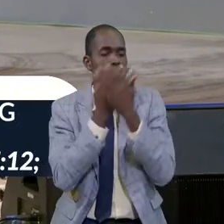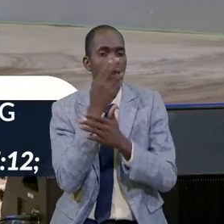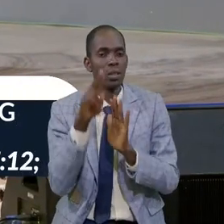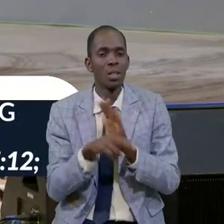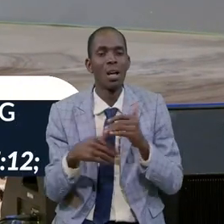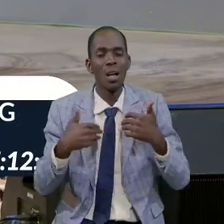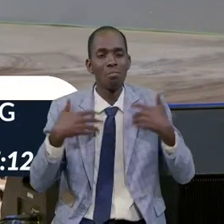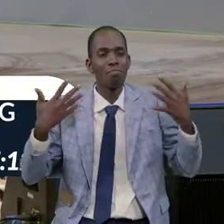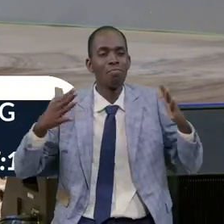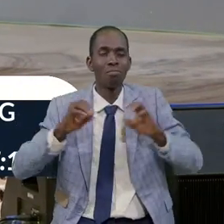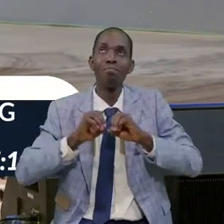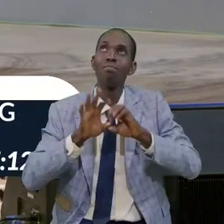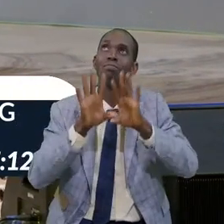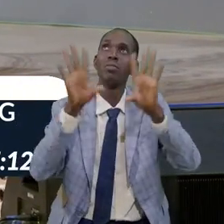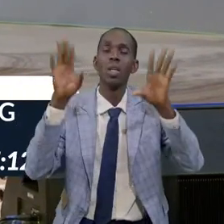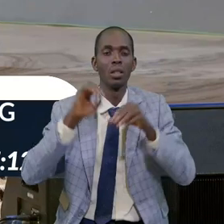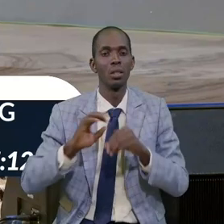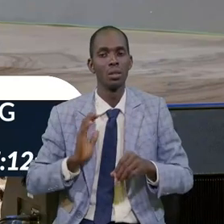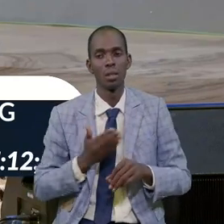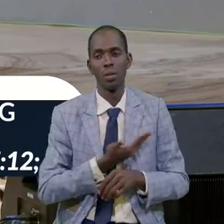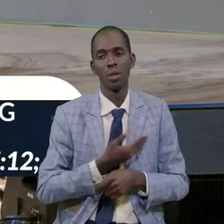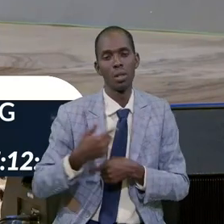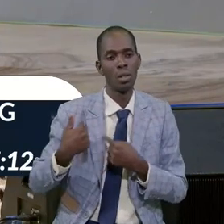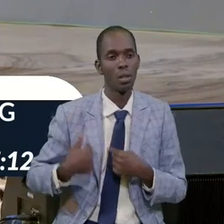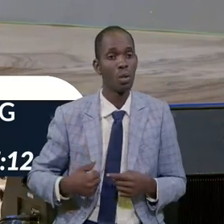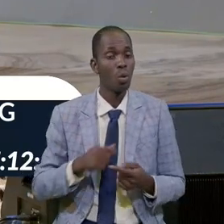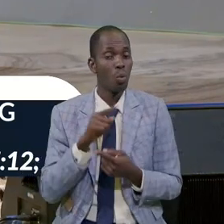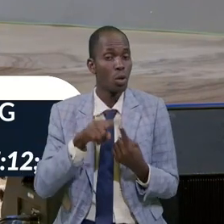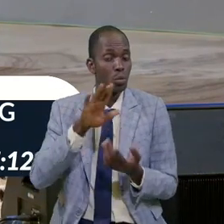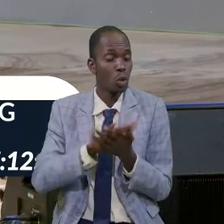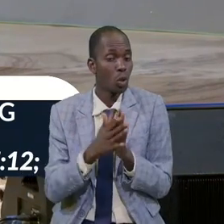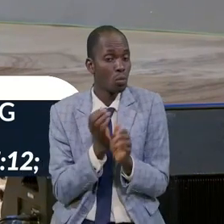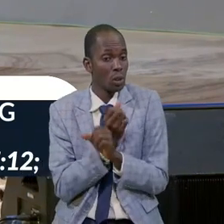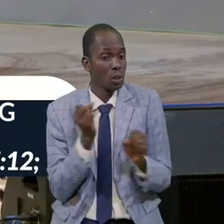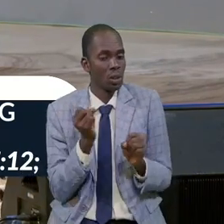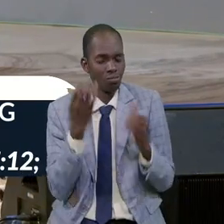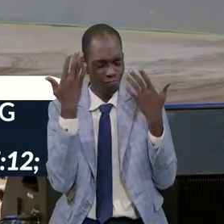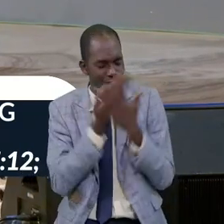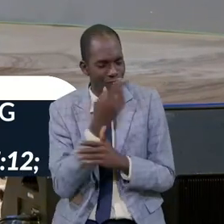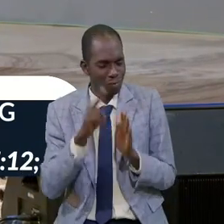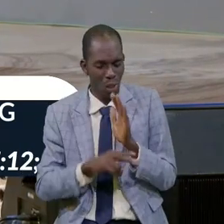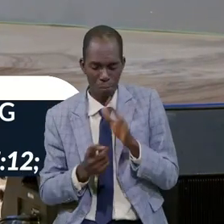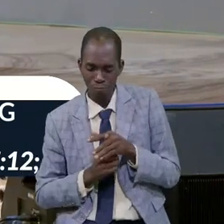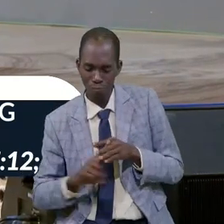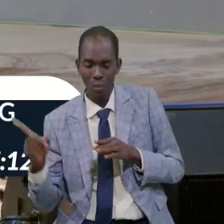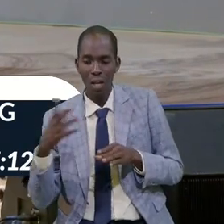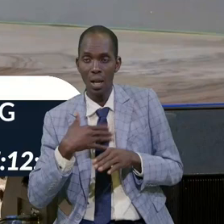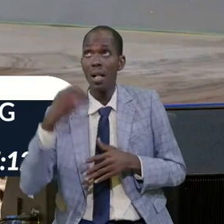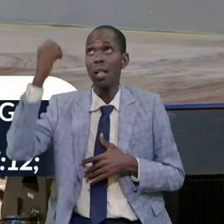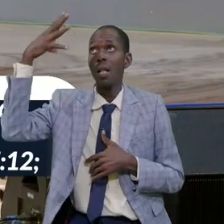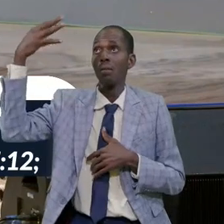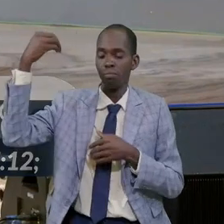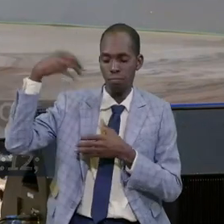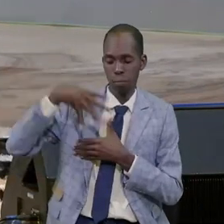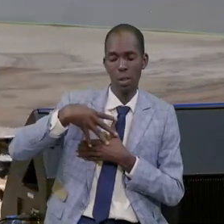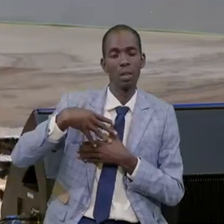a fait briller la lumière dans nos cœurs. Lorsque vous êtes sauvés, les ténèbres se dispersent et la lumière vient